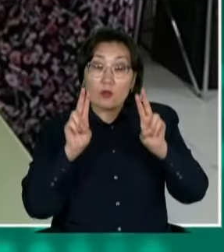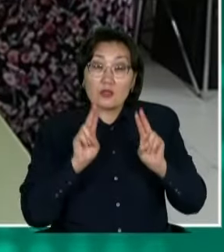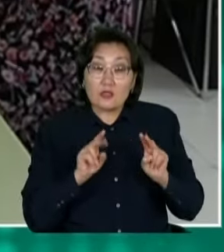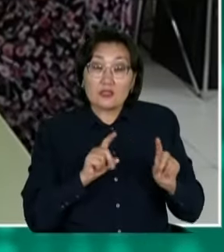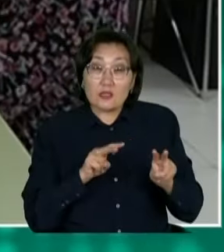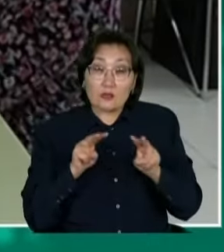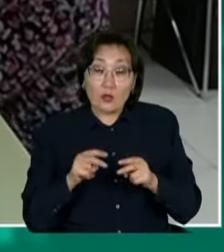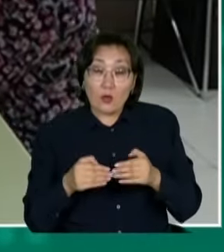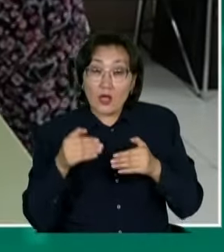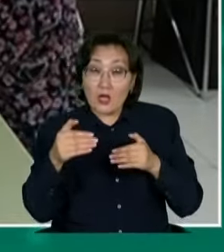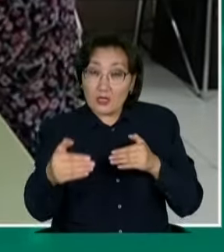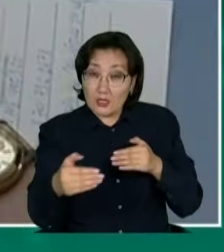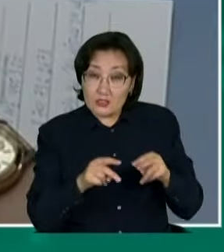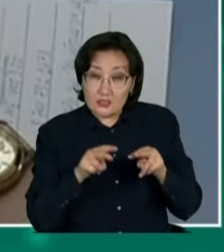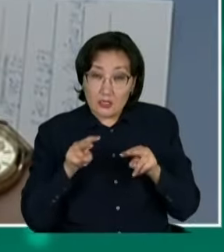ара қашықтықты сақтау.